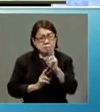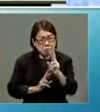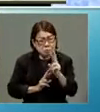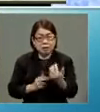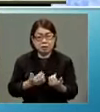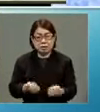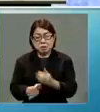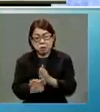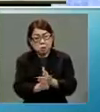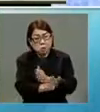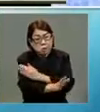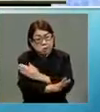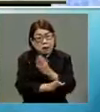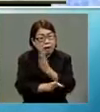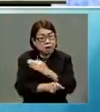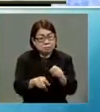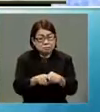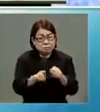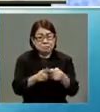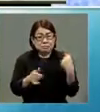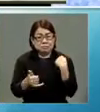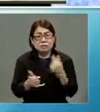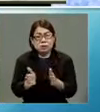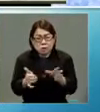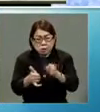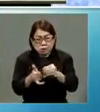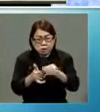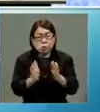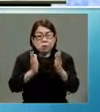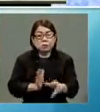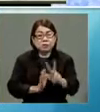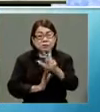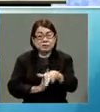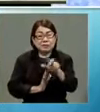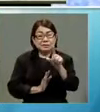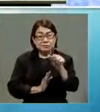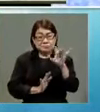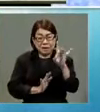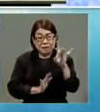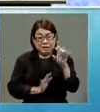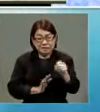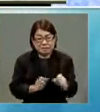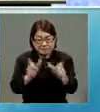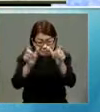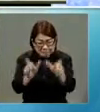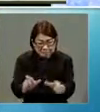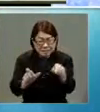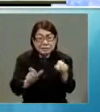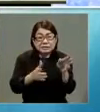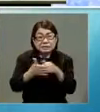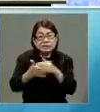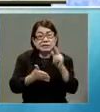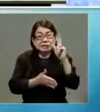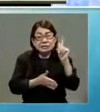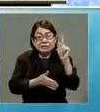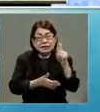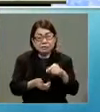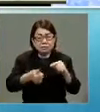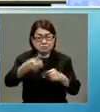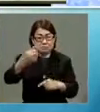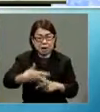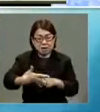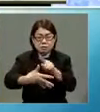แลกันมานะครับ 3,028 เคสนี้ซ้ายมือสีเขียวนี้ปัจจัยเสี่ยง5อันดับแรกมาจากอะไรบ้างครับก็